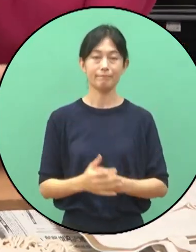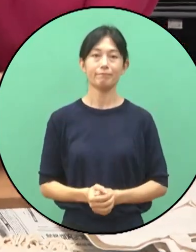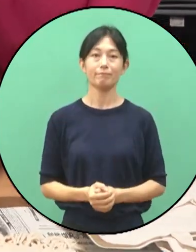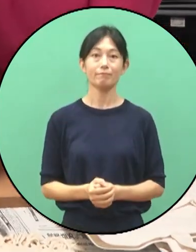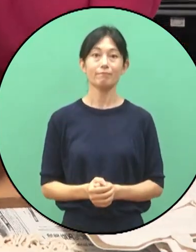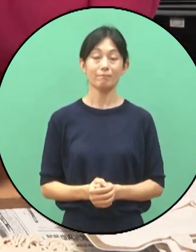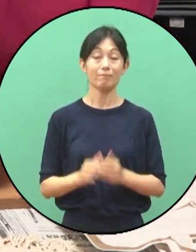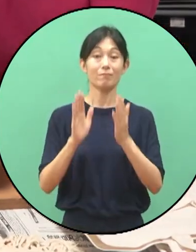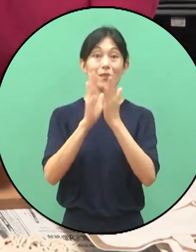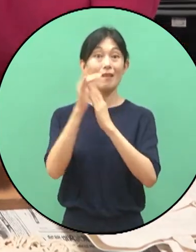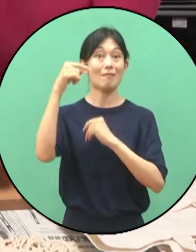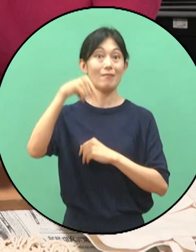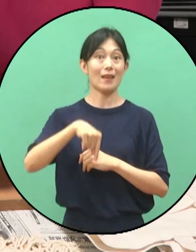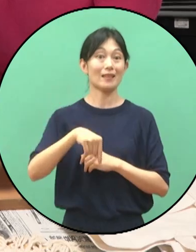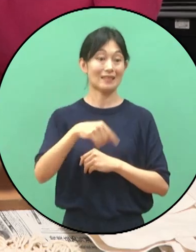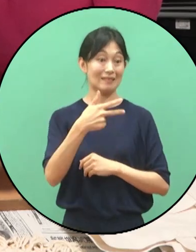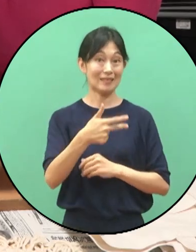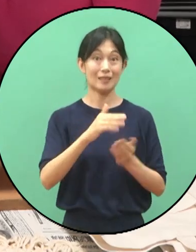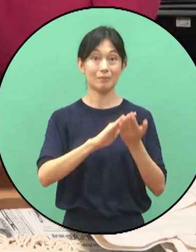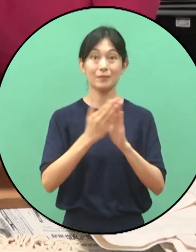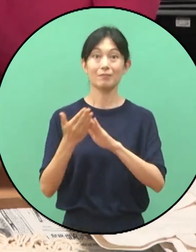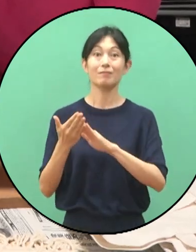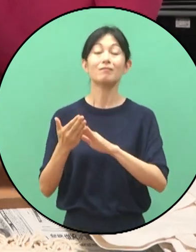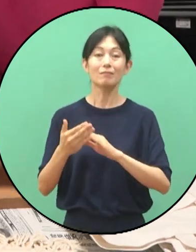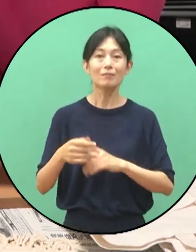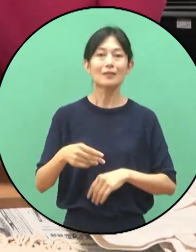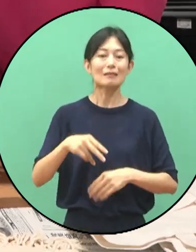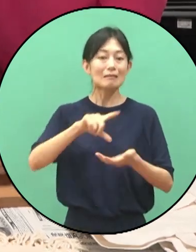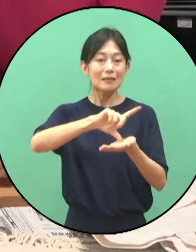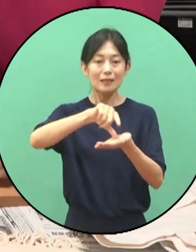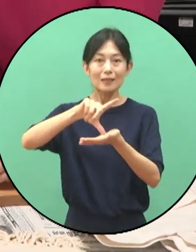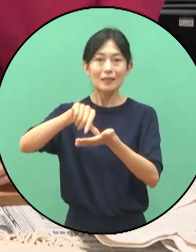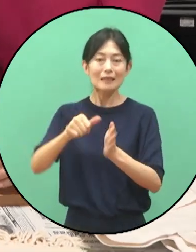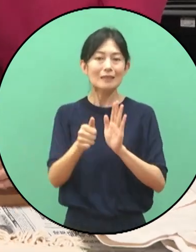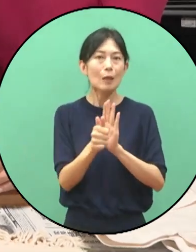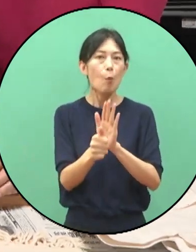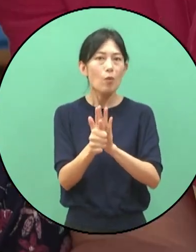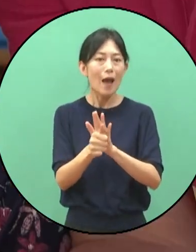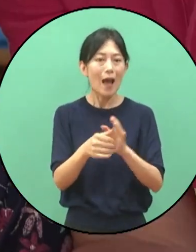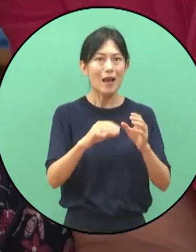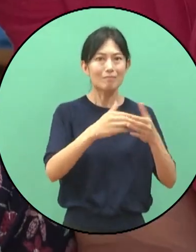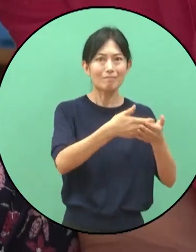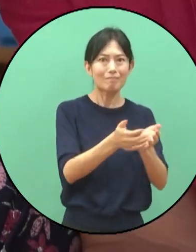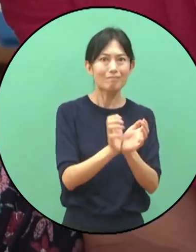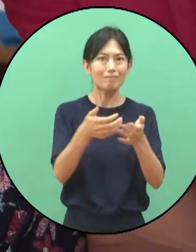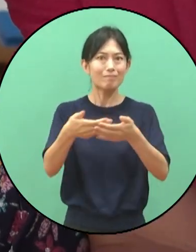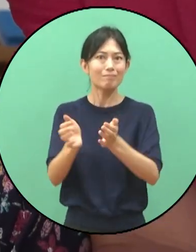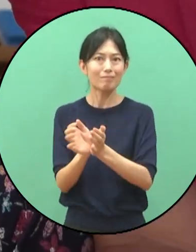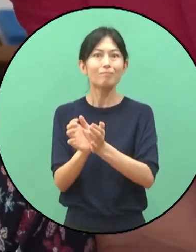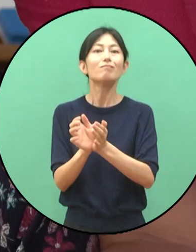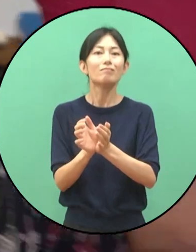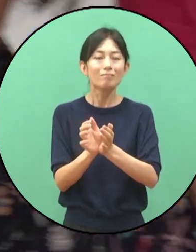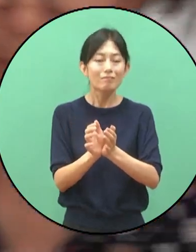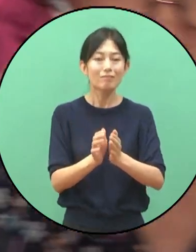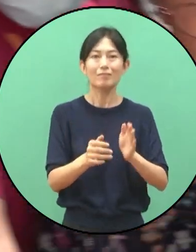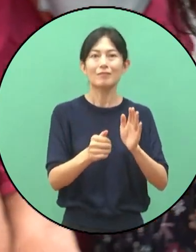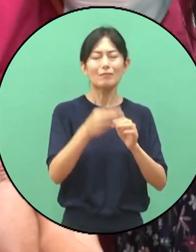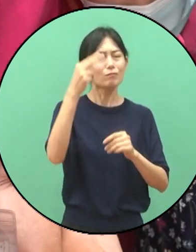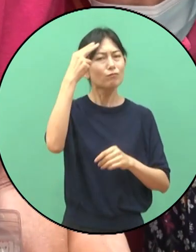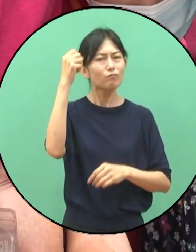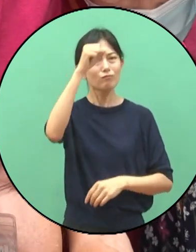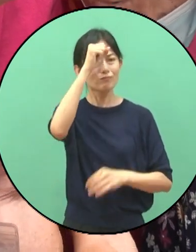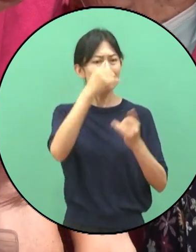県内の市庁では、地域の認知症サポーターがチームを組んで、認知症の方や家族を支援